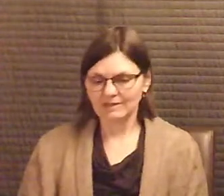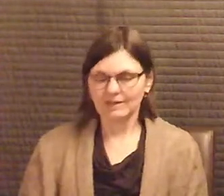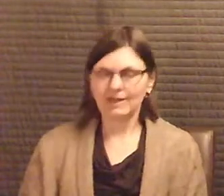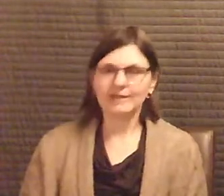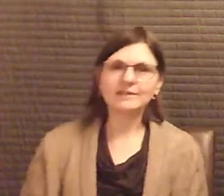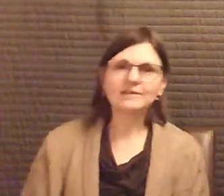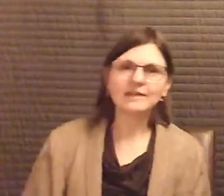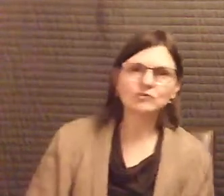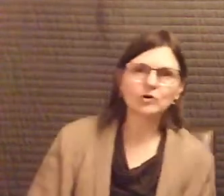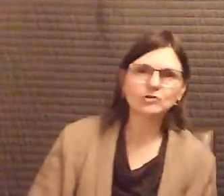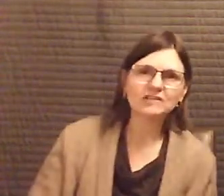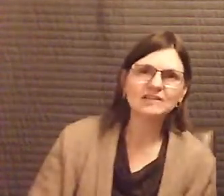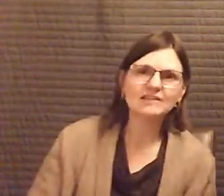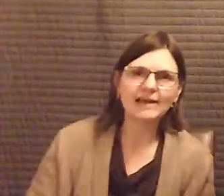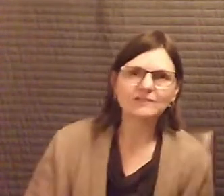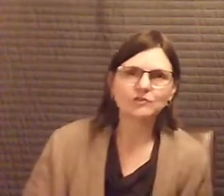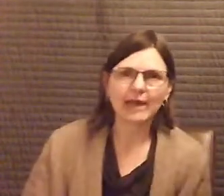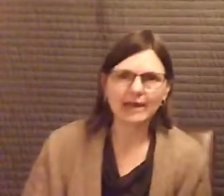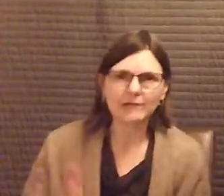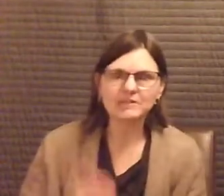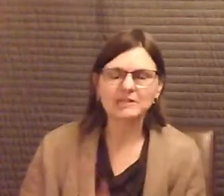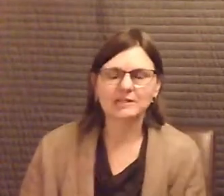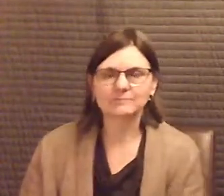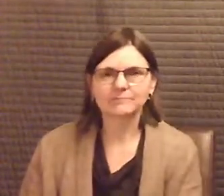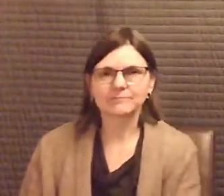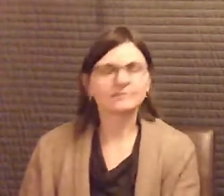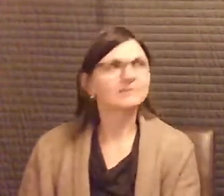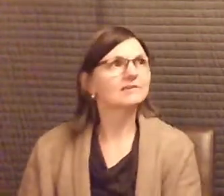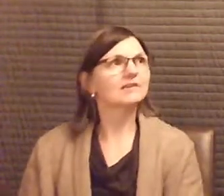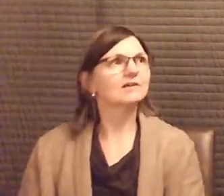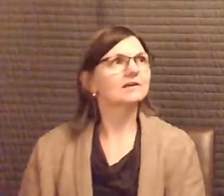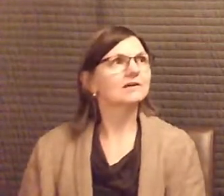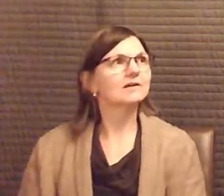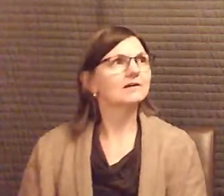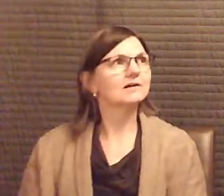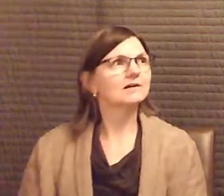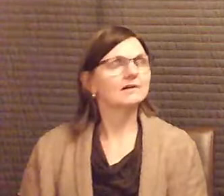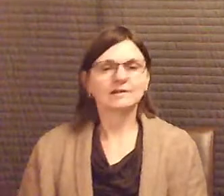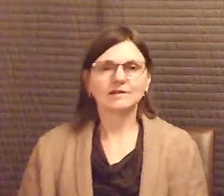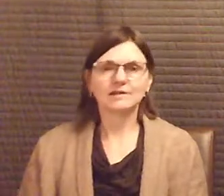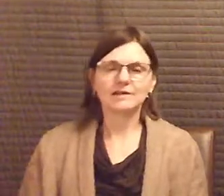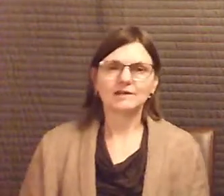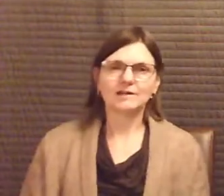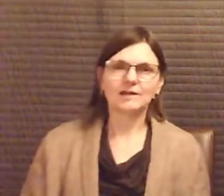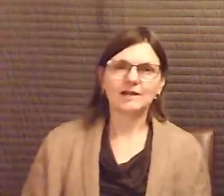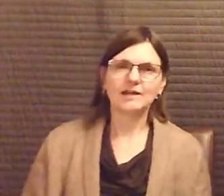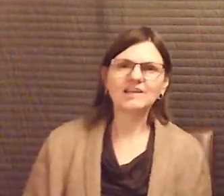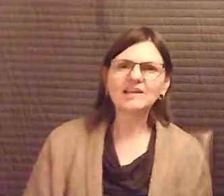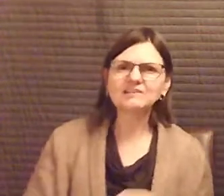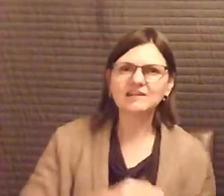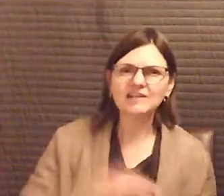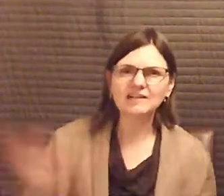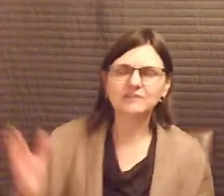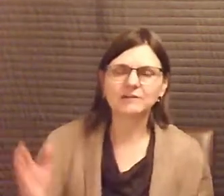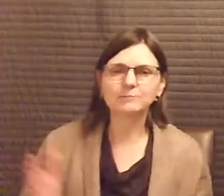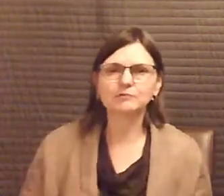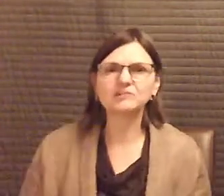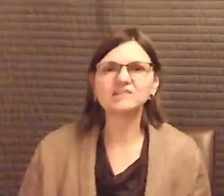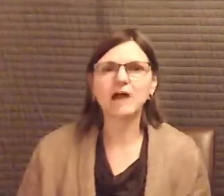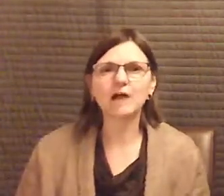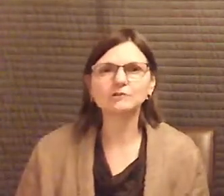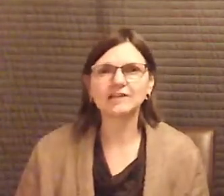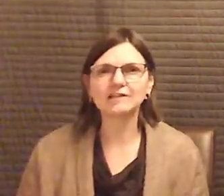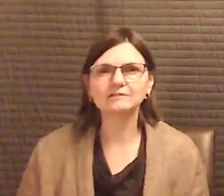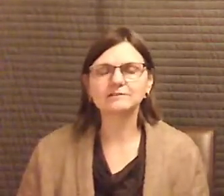ministry en iedereen zocht in die tijd hun eigen bediening precieze een kippenslachterij en links en rechts werden